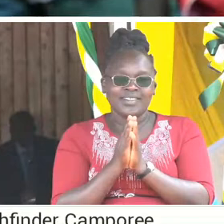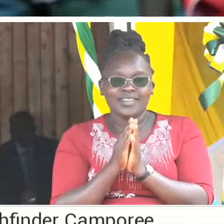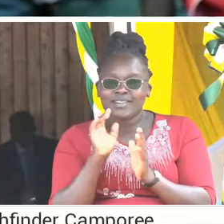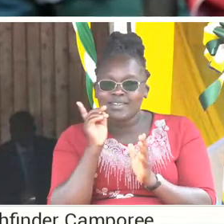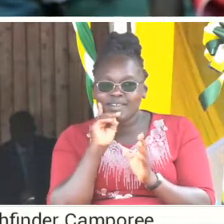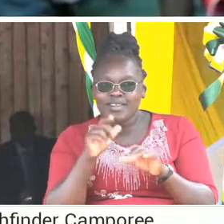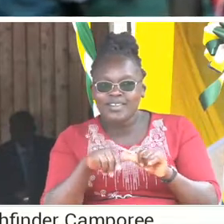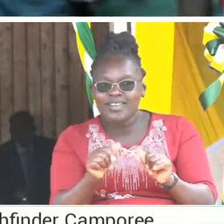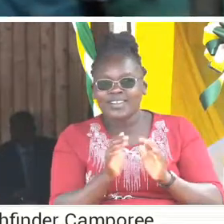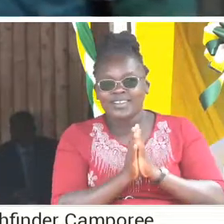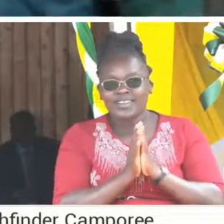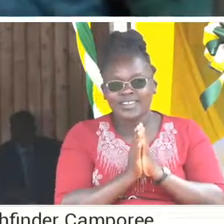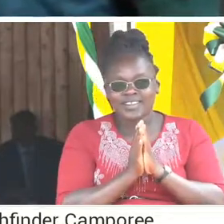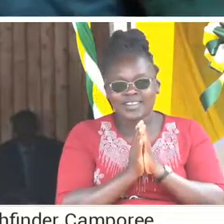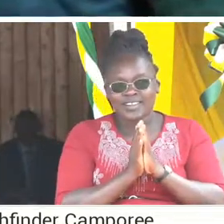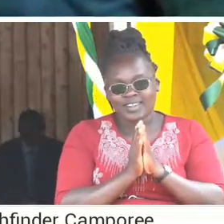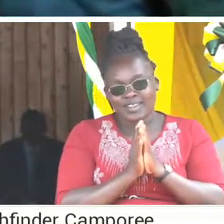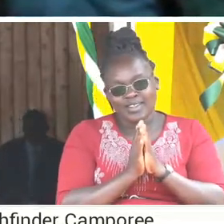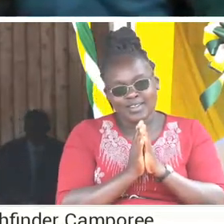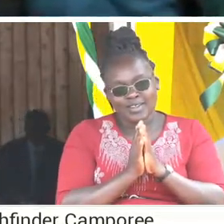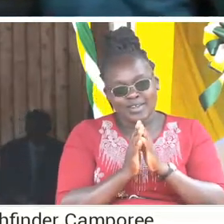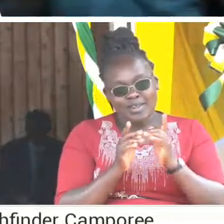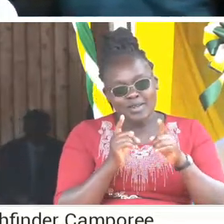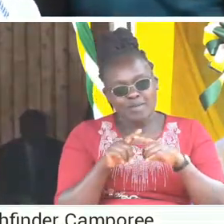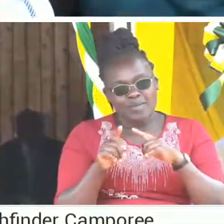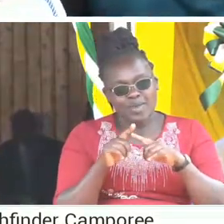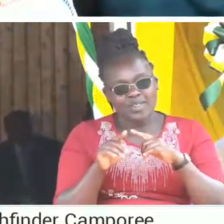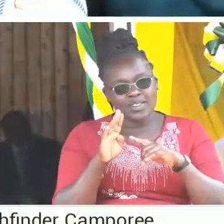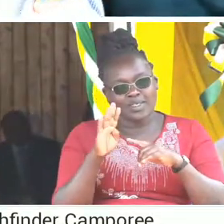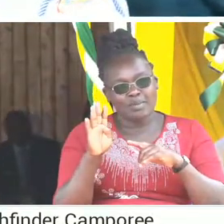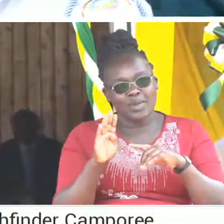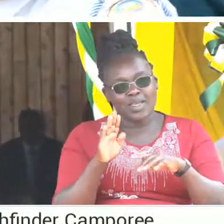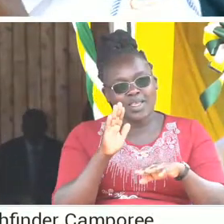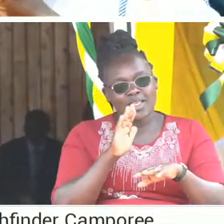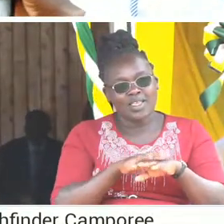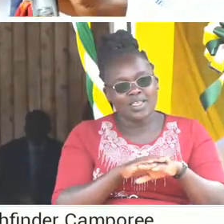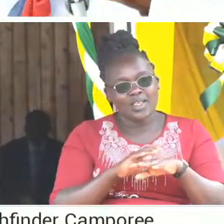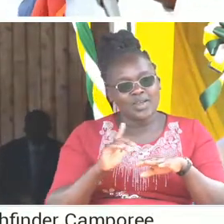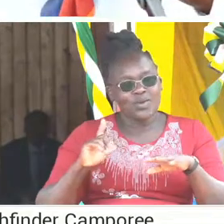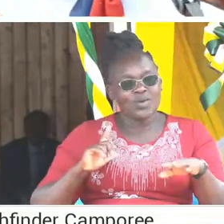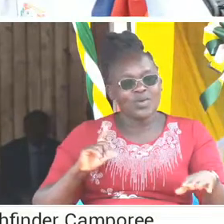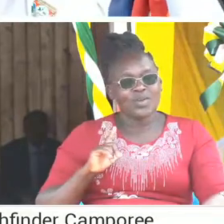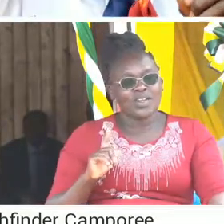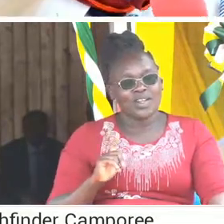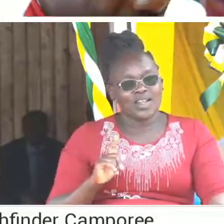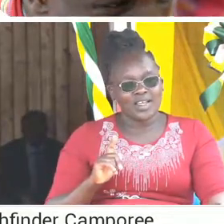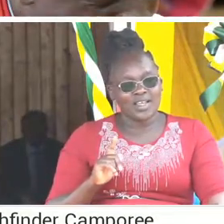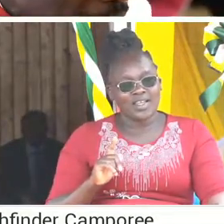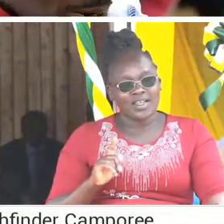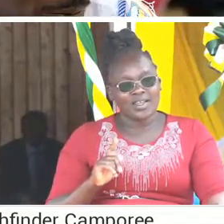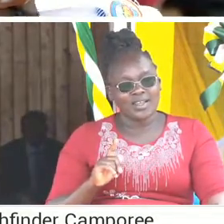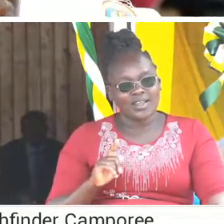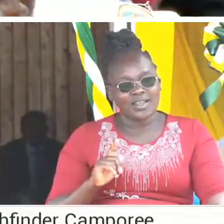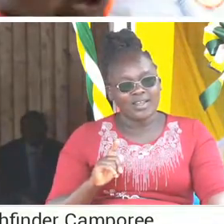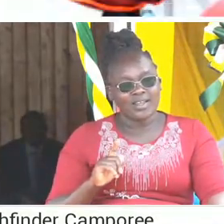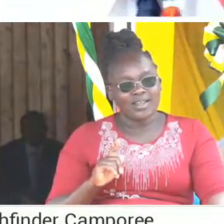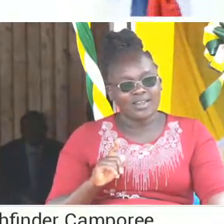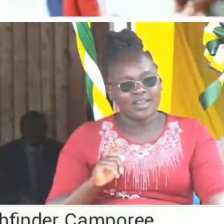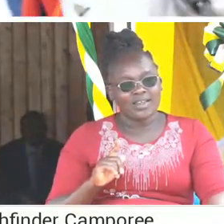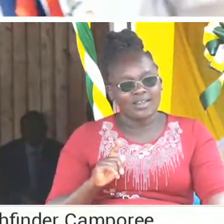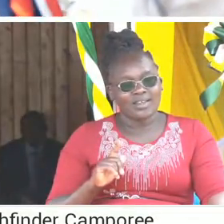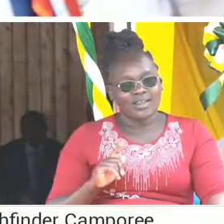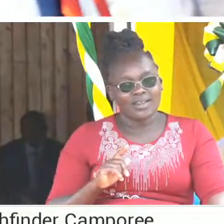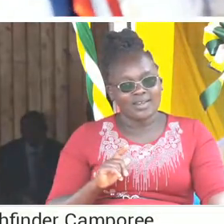listening? Kwa bahati nzuri, mlango wa nyuma ulikuwa wazi, lakini ni balcony, haina stairs. Mtoto akatoka